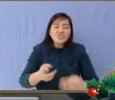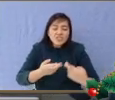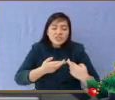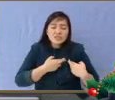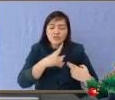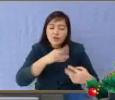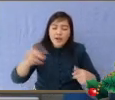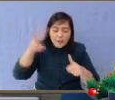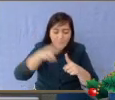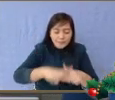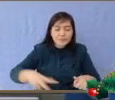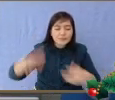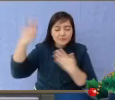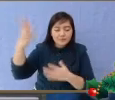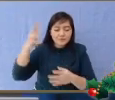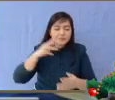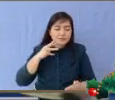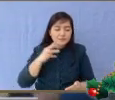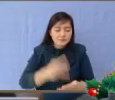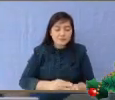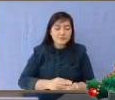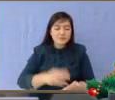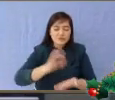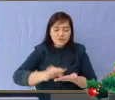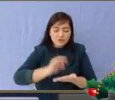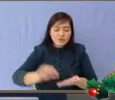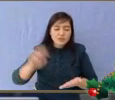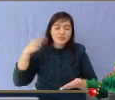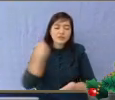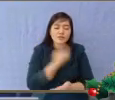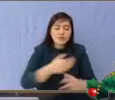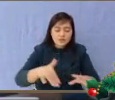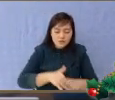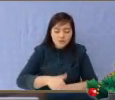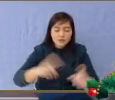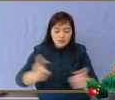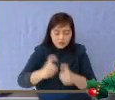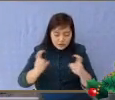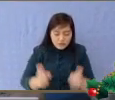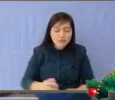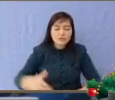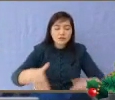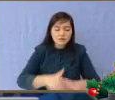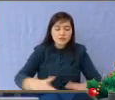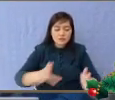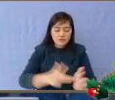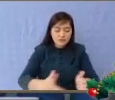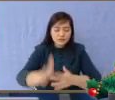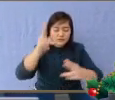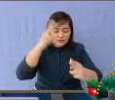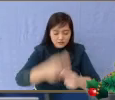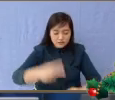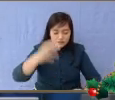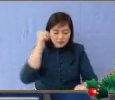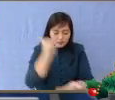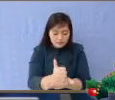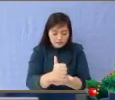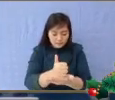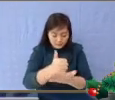i-apply. Patawad po sa lahat ng aming pagkakasala. Ito pong aking samot dalangin sa pangalan ni Jesus.